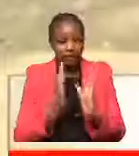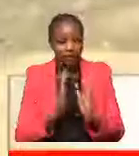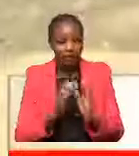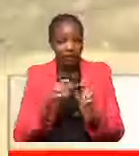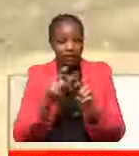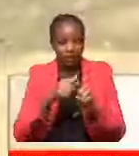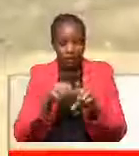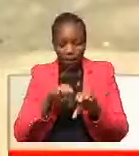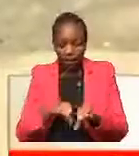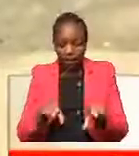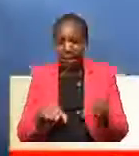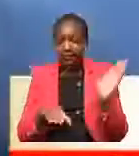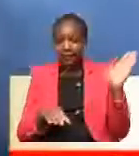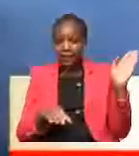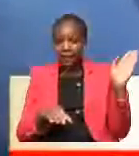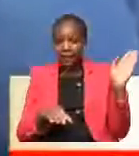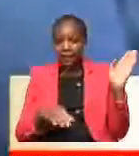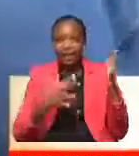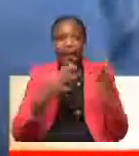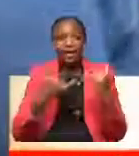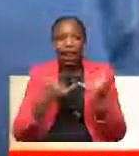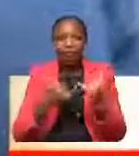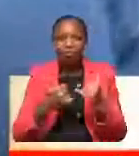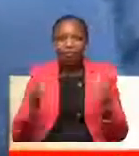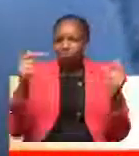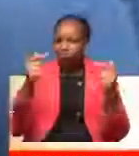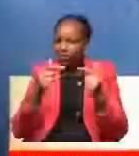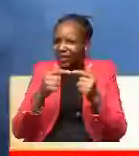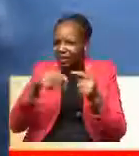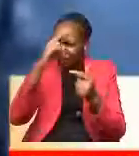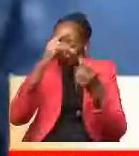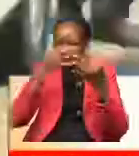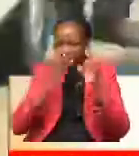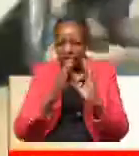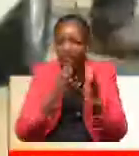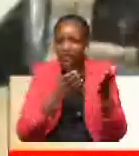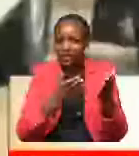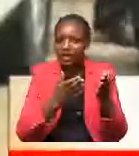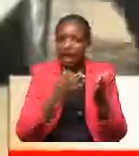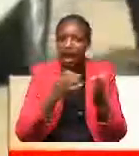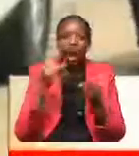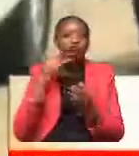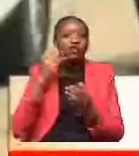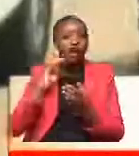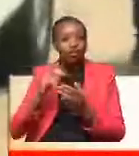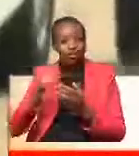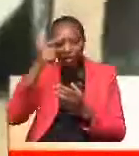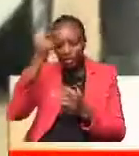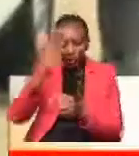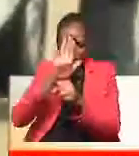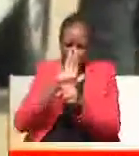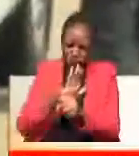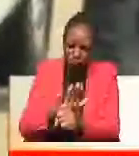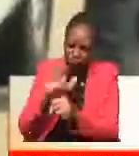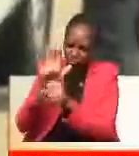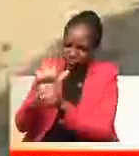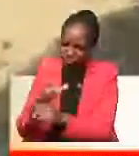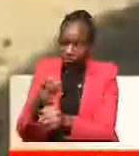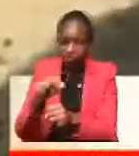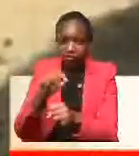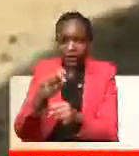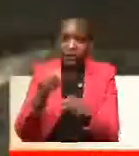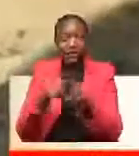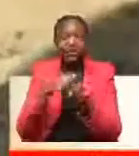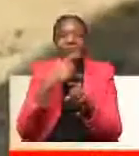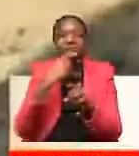la vyakula la Free Area wameshutumu maafisa wa manispaa ya kaunti ya Nakuru kwa kuwadhulumu na kuwatishia kwa madai ya